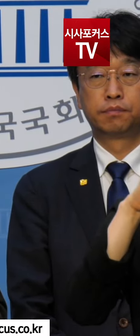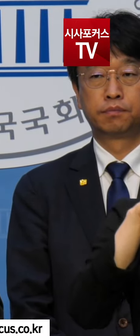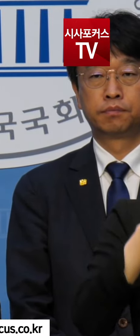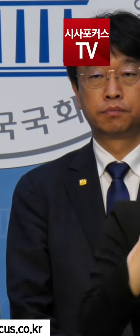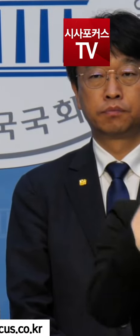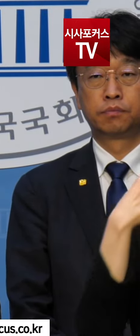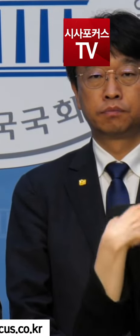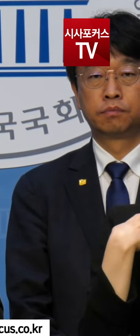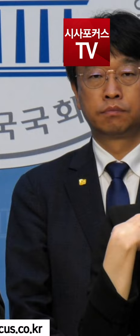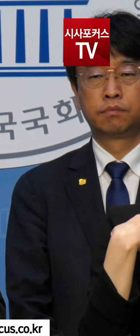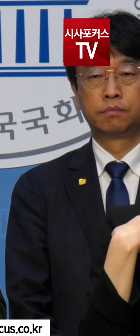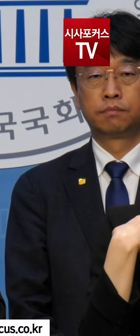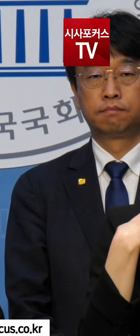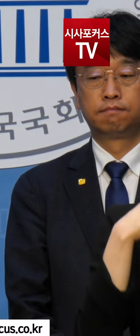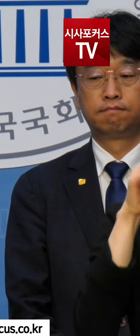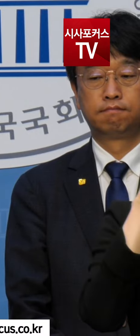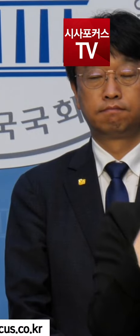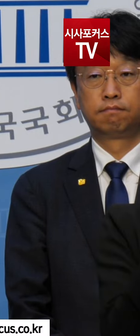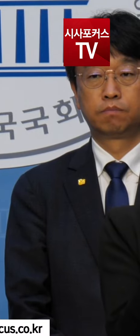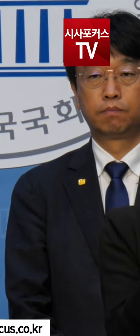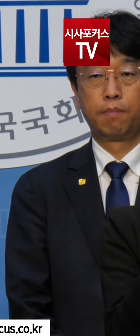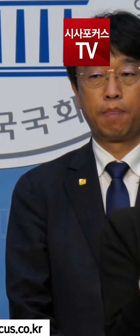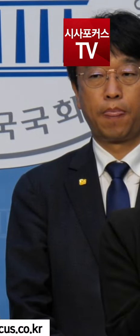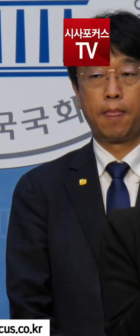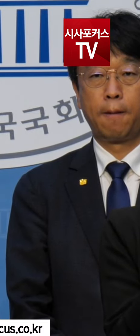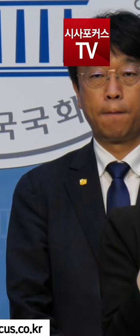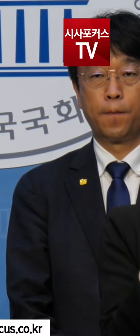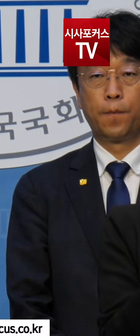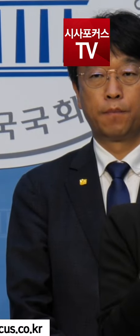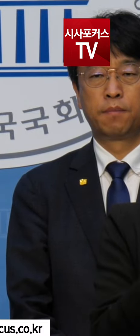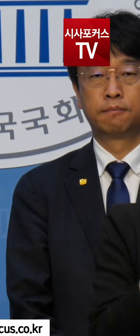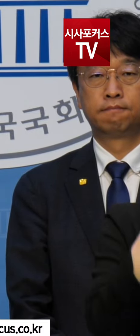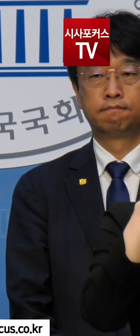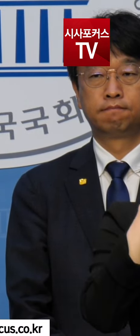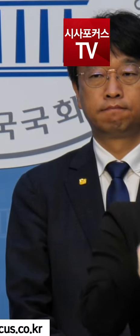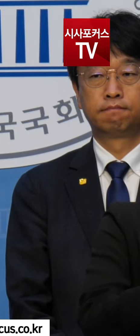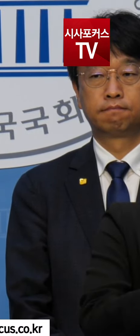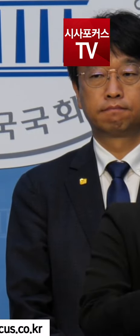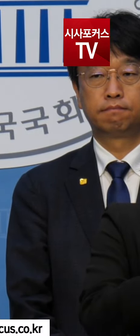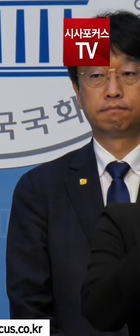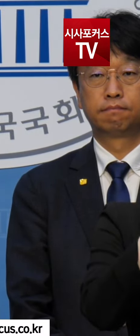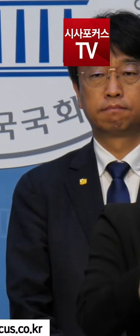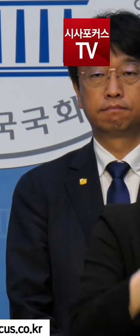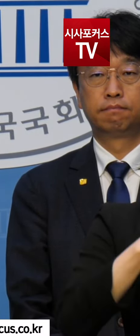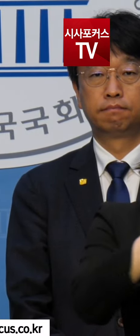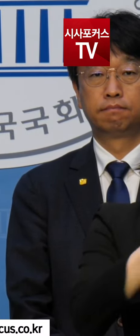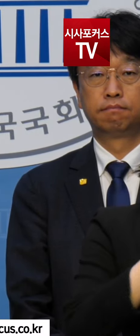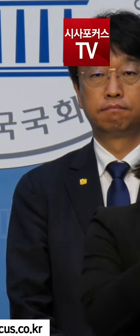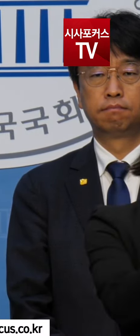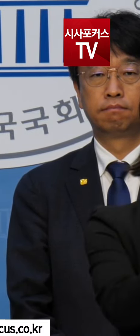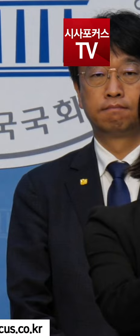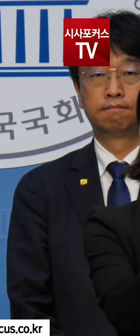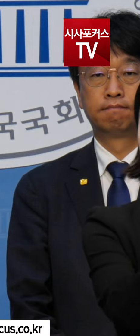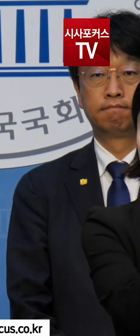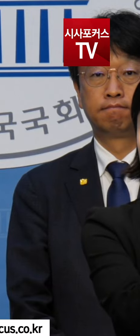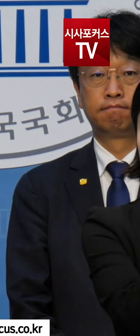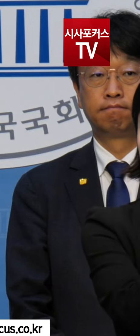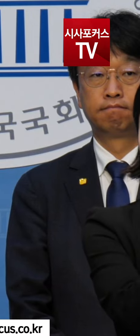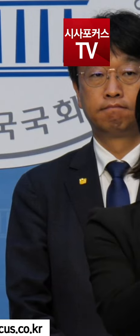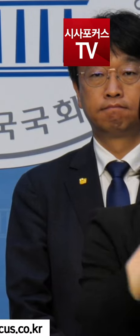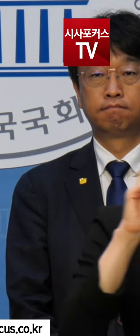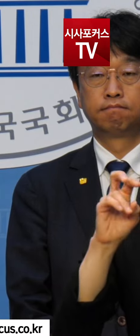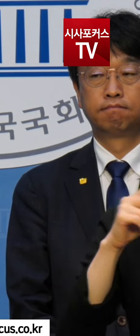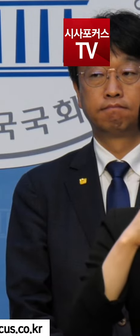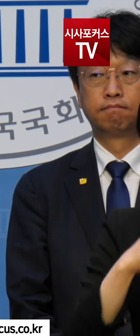일방적으로 일회용품 사용 규제 관련된 정책을 변경하면서 피해를 입은 분들을 저희